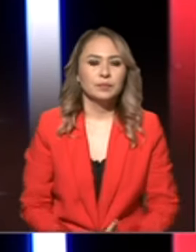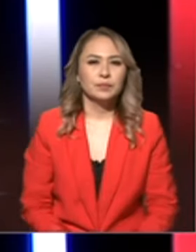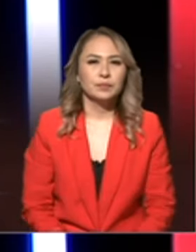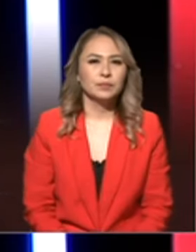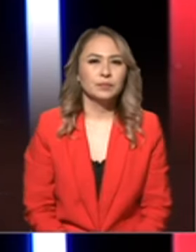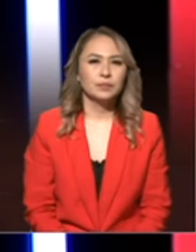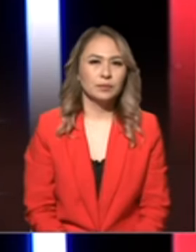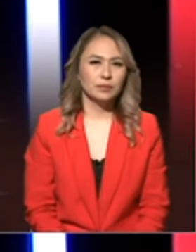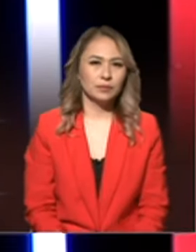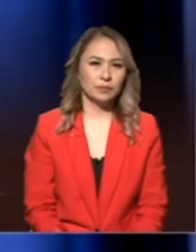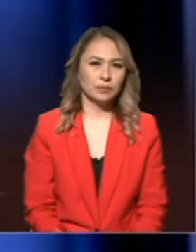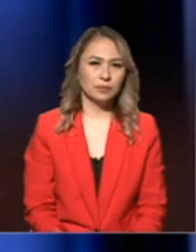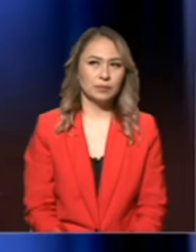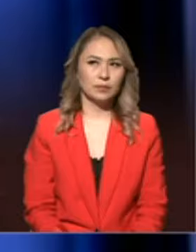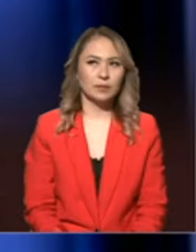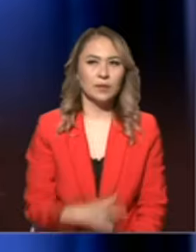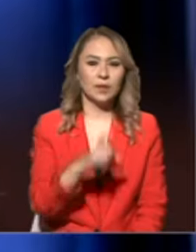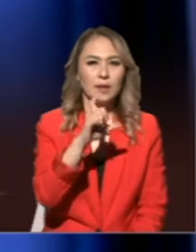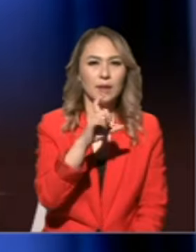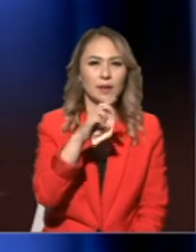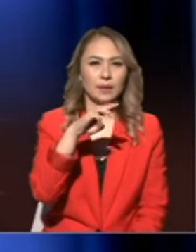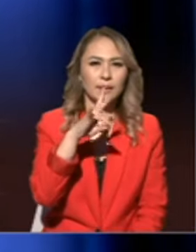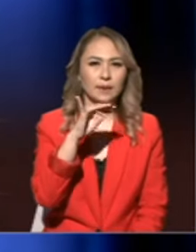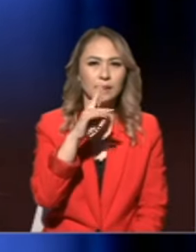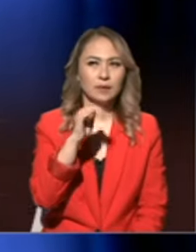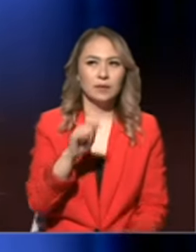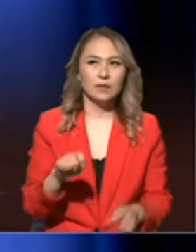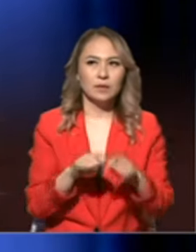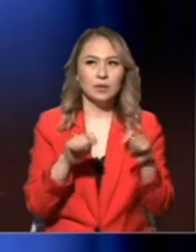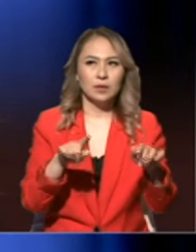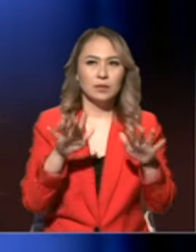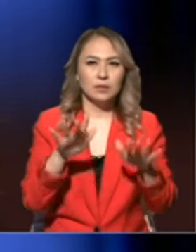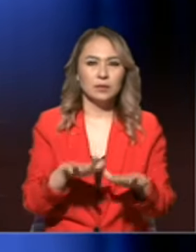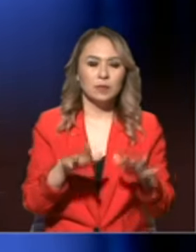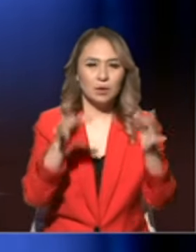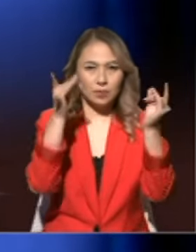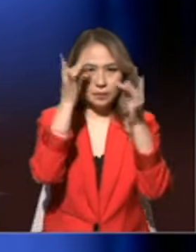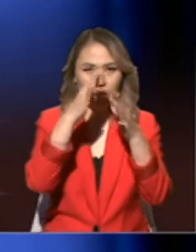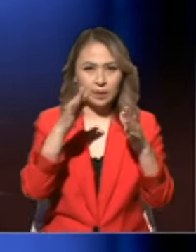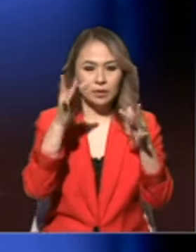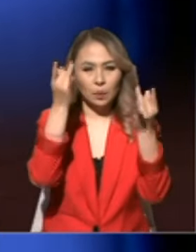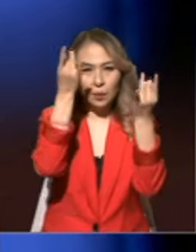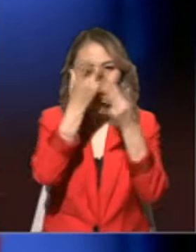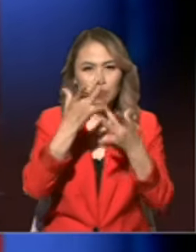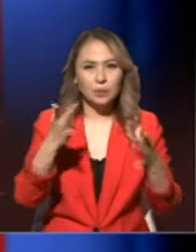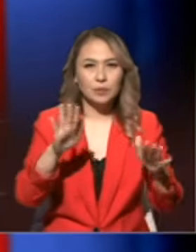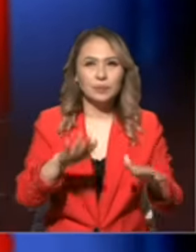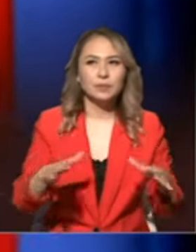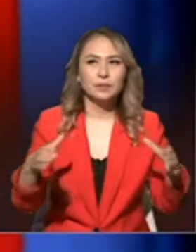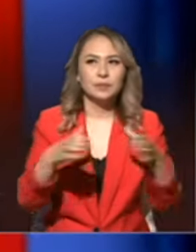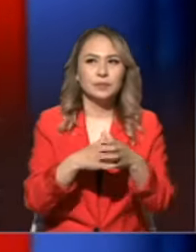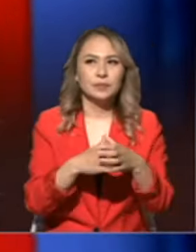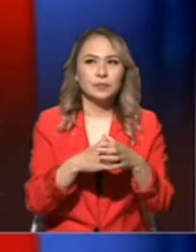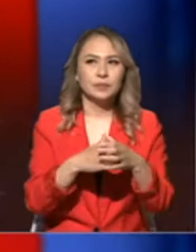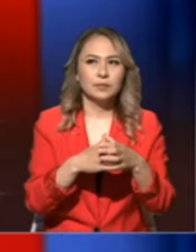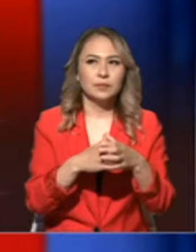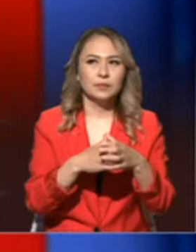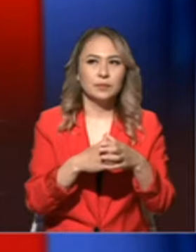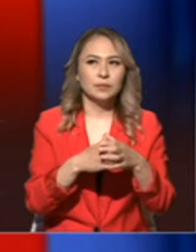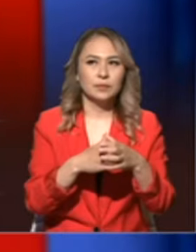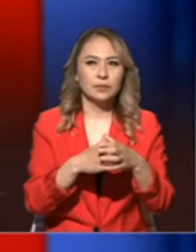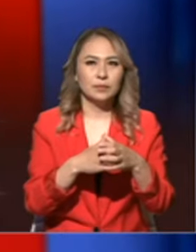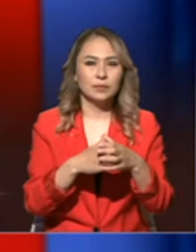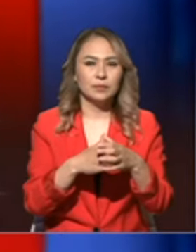айтып тұрмын ғой, бұл этникалық құрылым, сол жердегі этникалық мәдени. Енді қарасаңыз, бұл